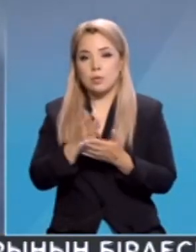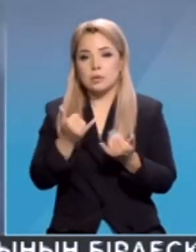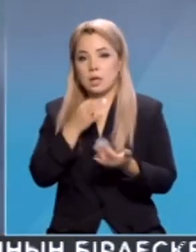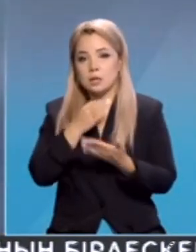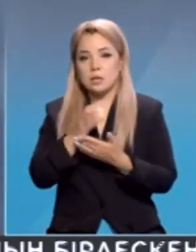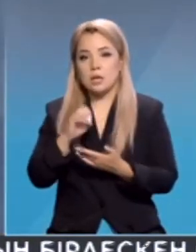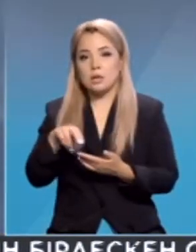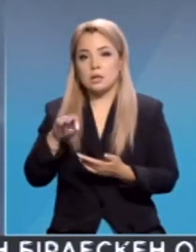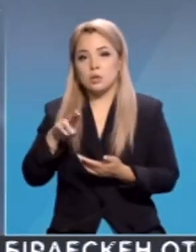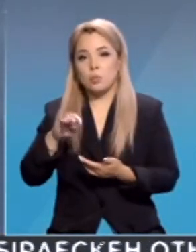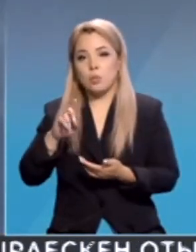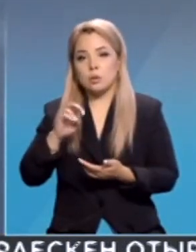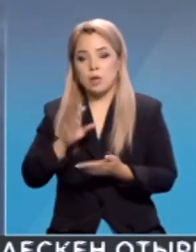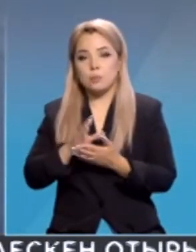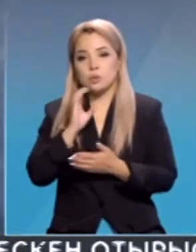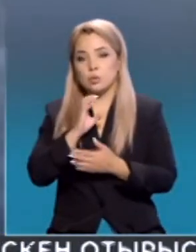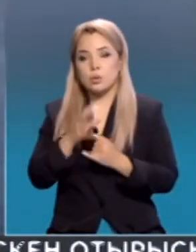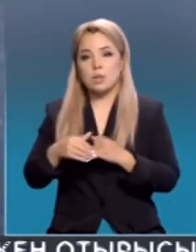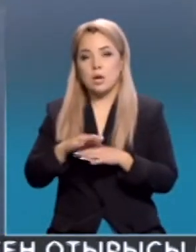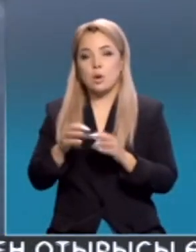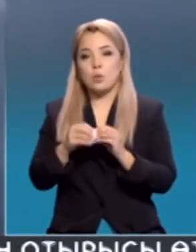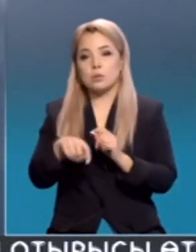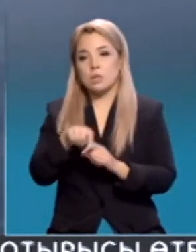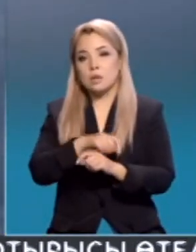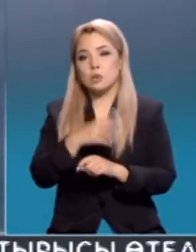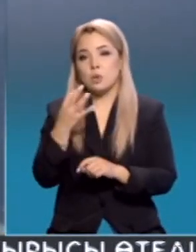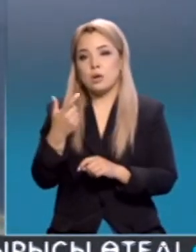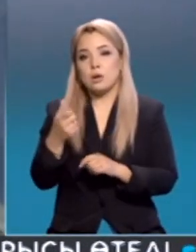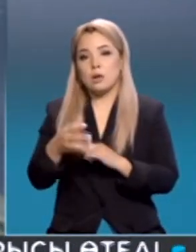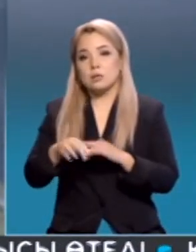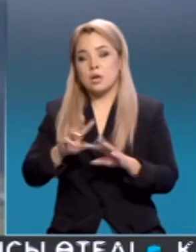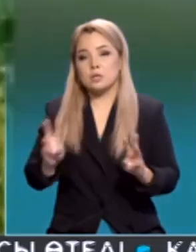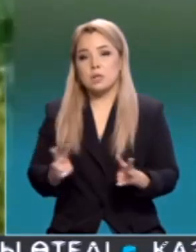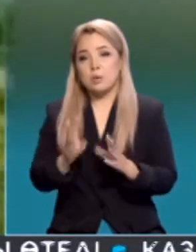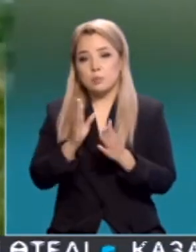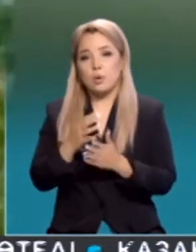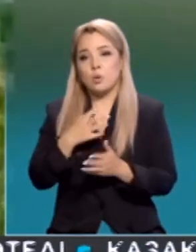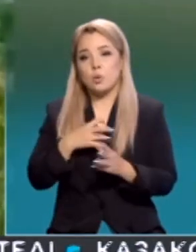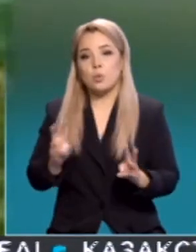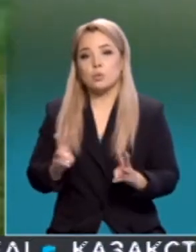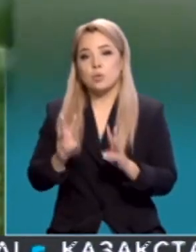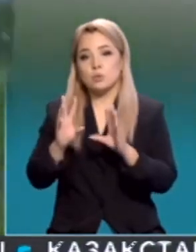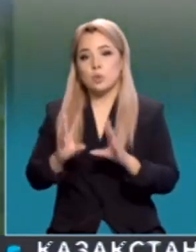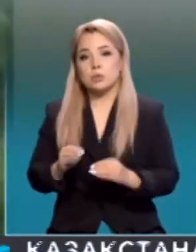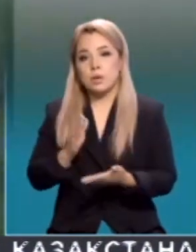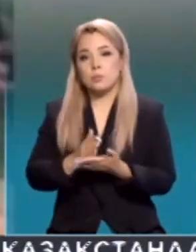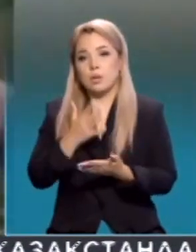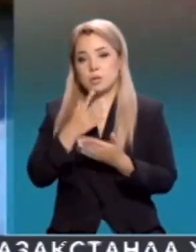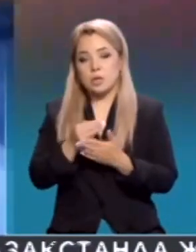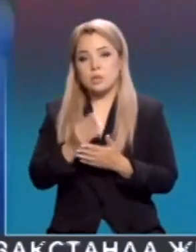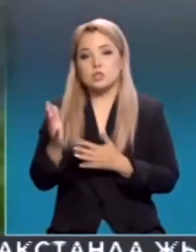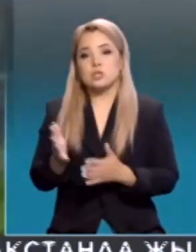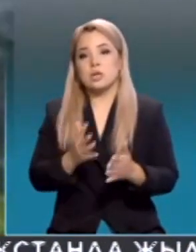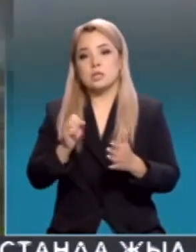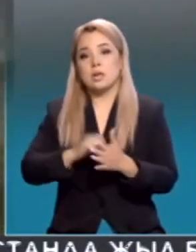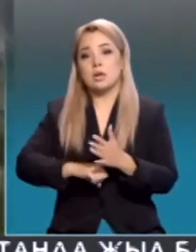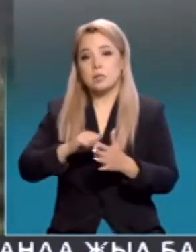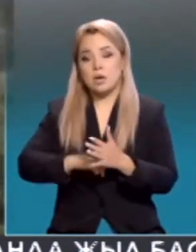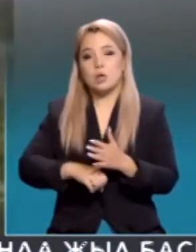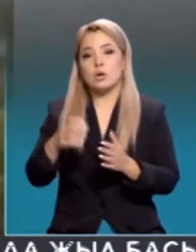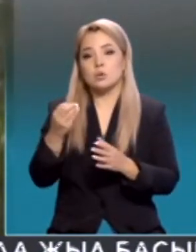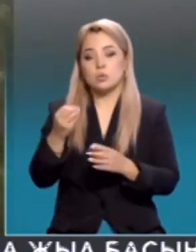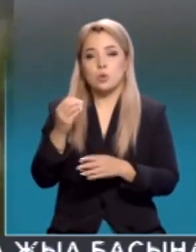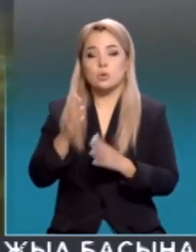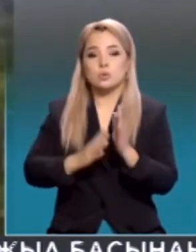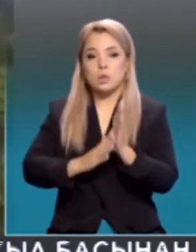Егіндібұлақ ауылынан солтүстік шығысқа қарай 10 шақырым жерде 400 гектар жер жанды. Негізгі өрт сөндірілген, алайда желдің салдарынан әлі де бұталар